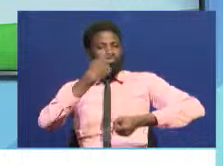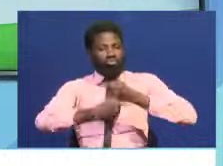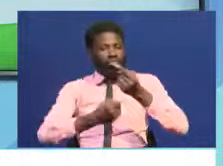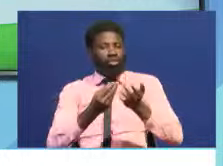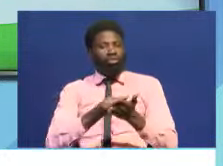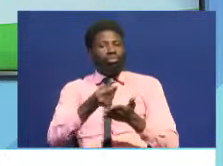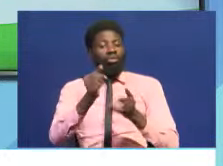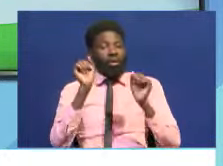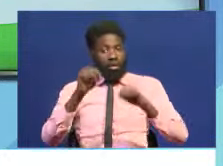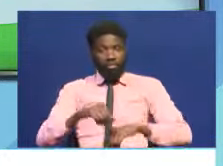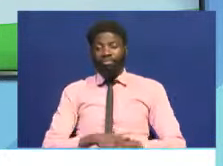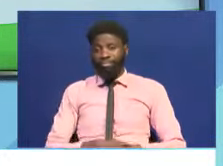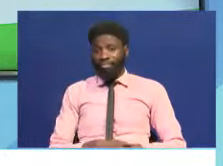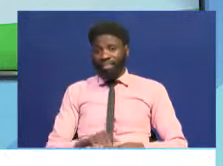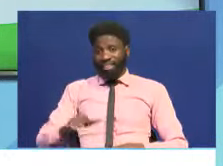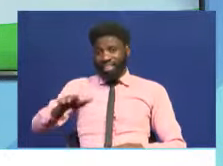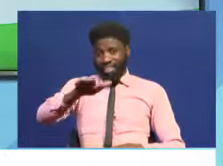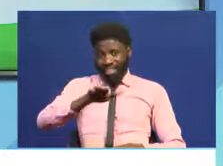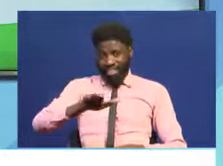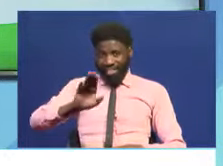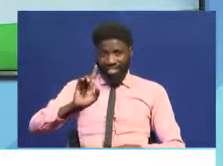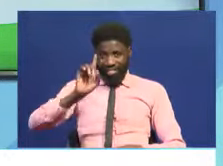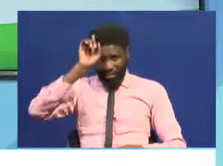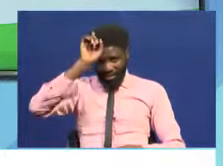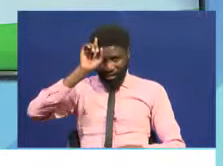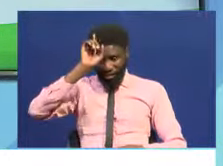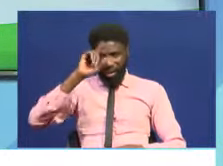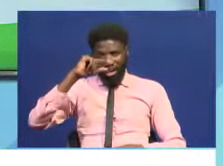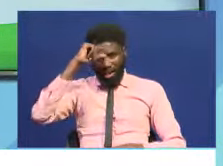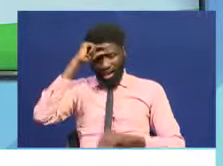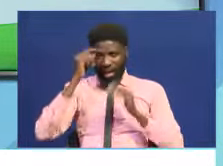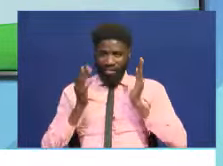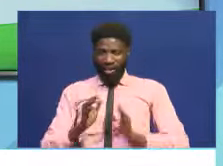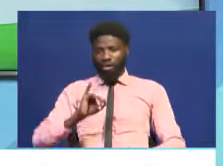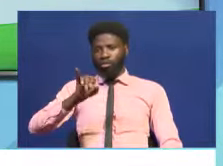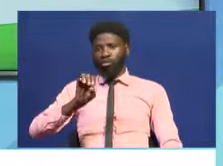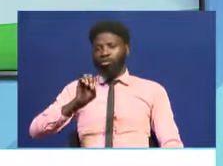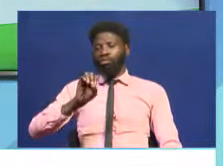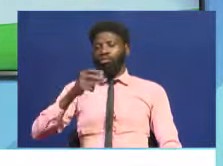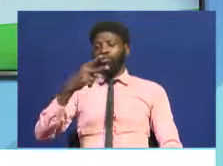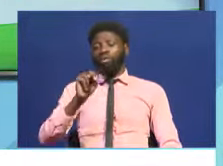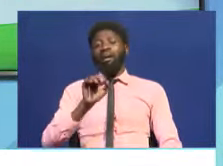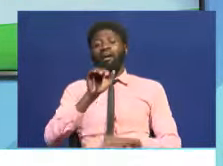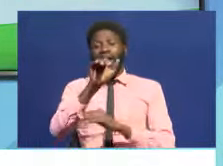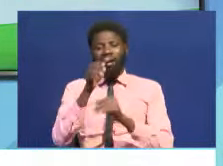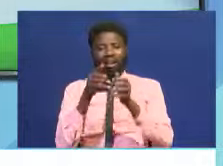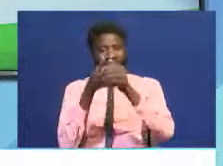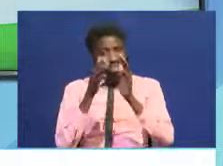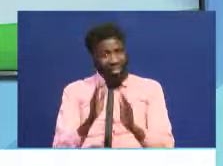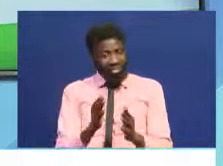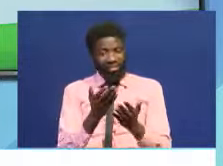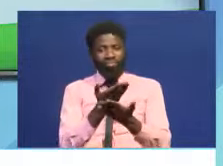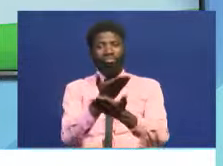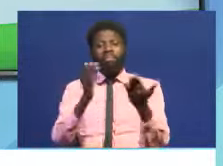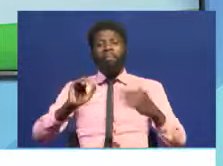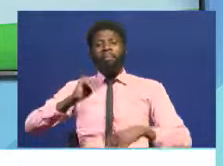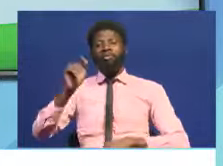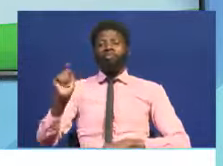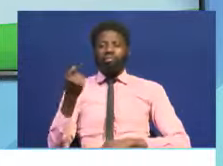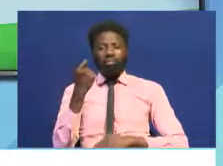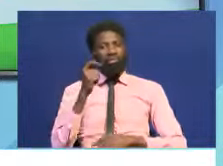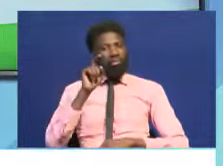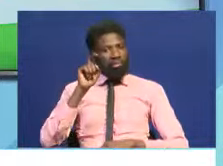Mathara alitoa wito wa umoja miongoni mwa viongozi kutoka eneo la Mlima Kenya. Mwanahabari wetu Tilio